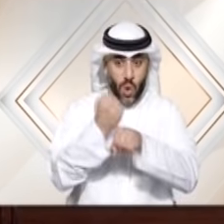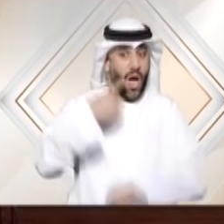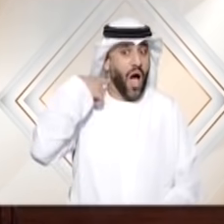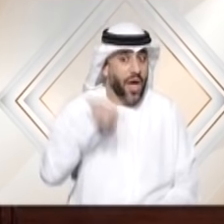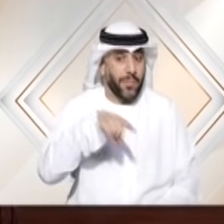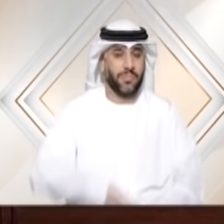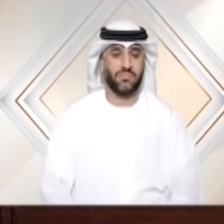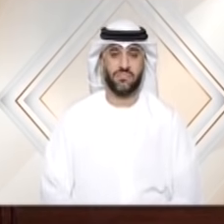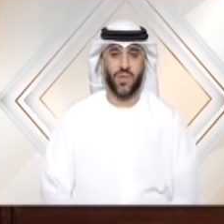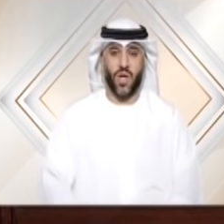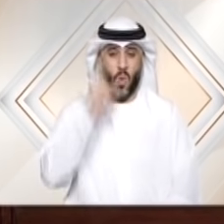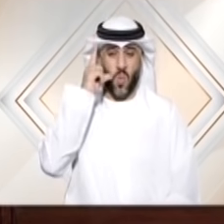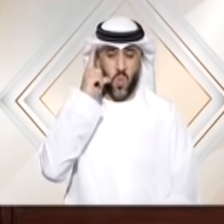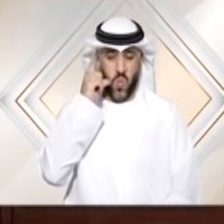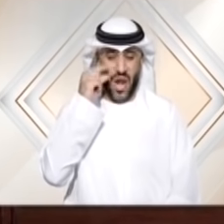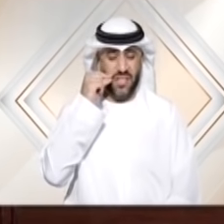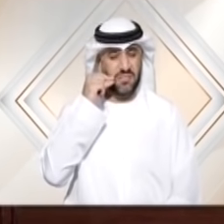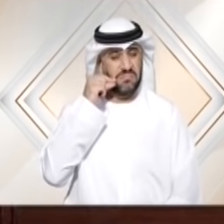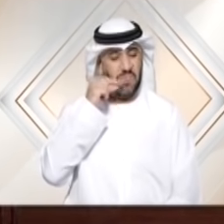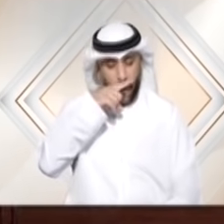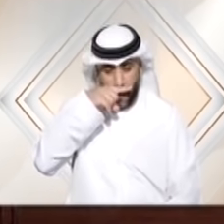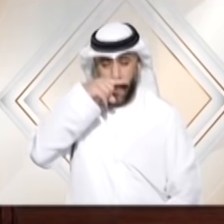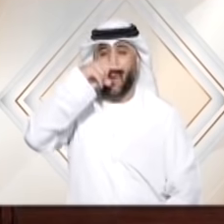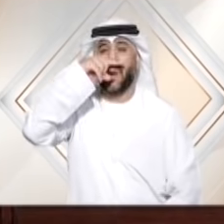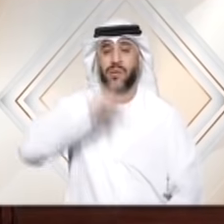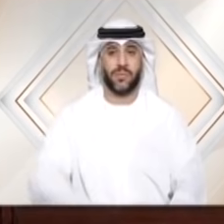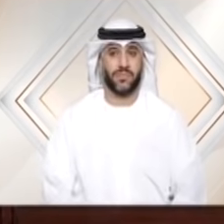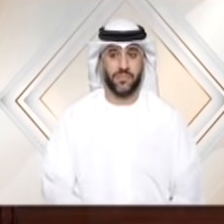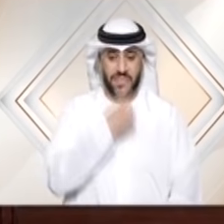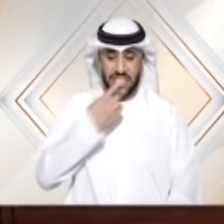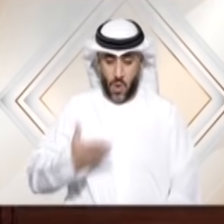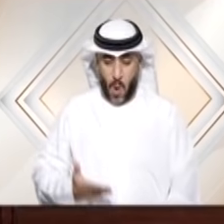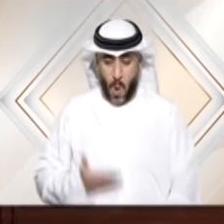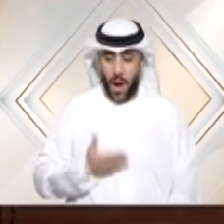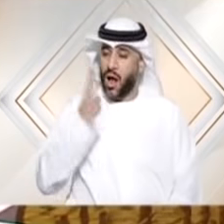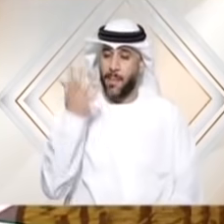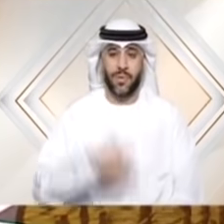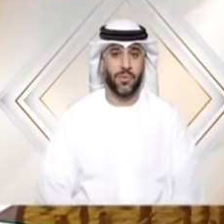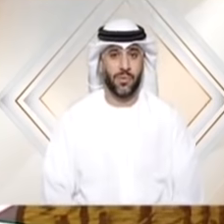الرجوله، بتعرفي عنصر الذكوره بيكون مرتفع. فهو كم عمره